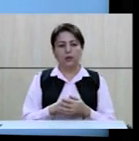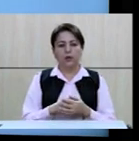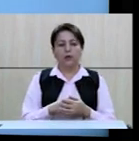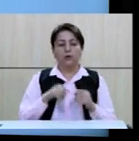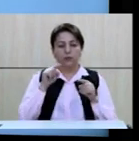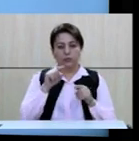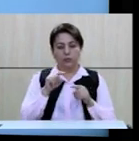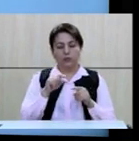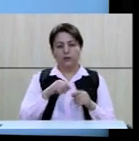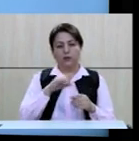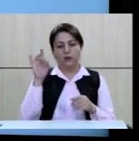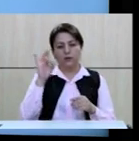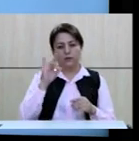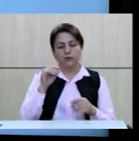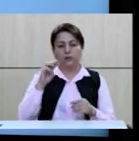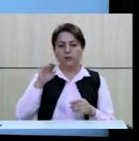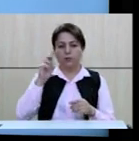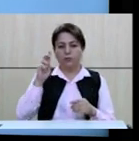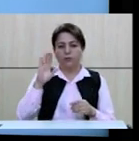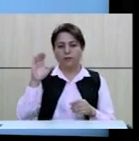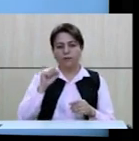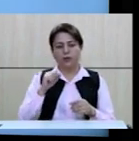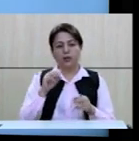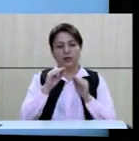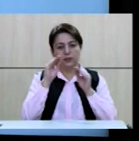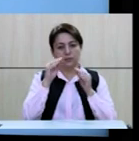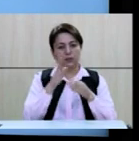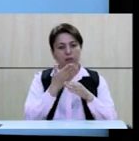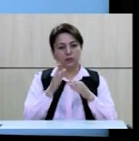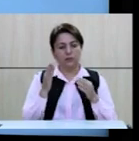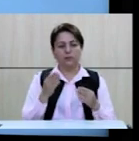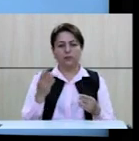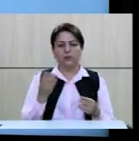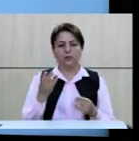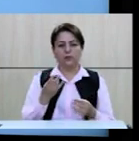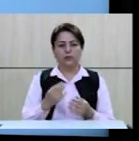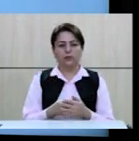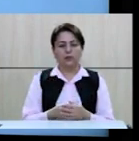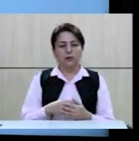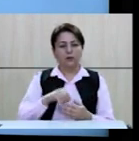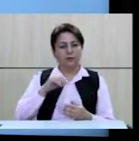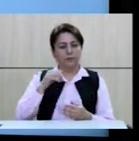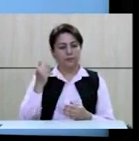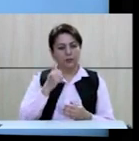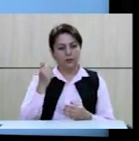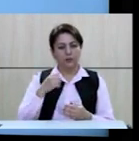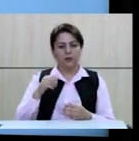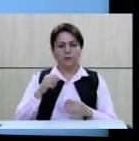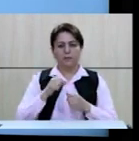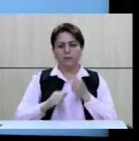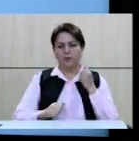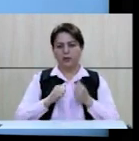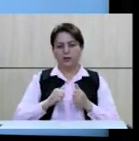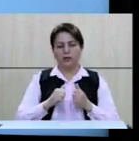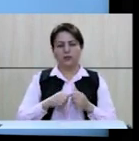shu ravishlarni tub va yasamaga ajratib olamiz. Demak, mardlarcha. Nima